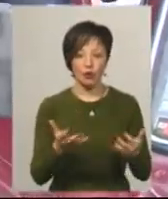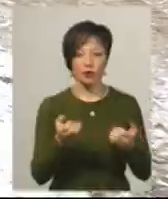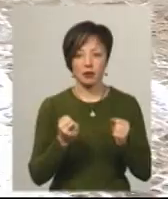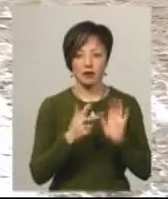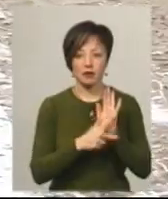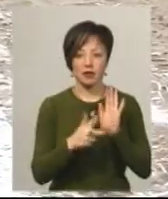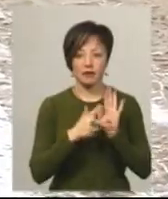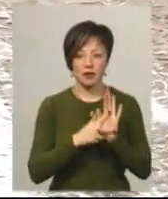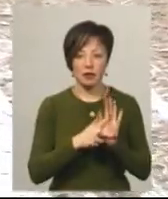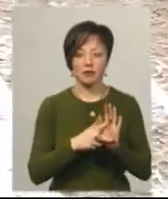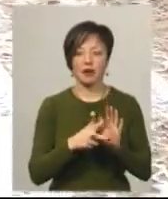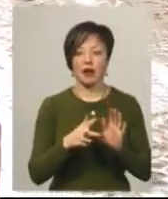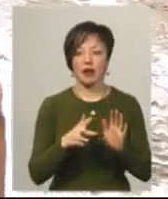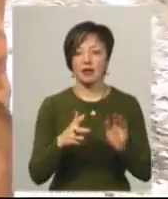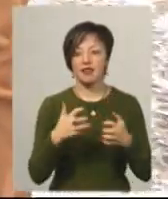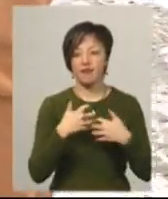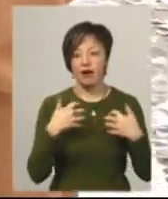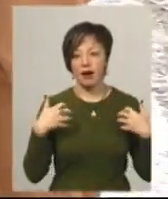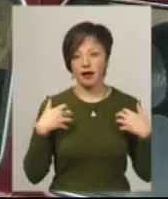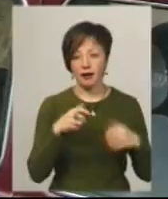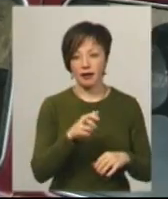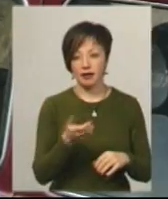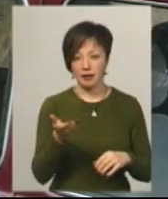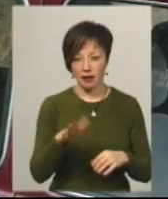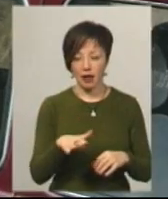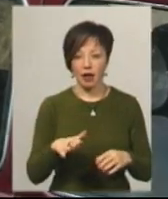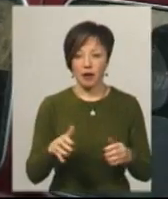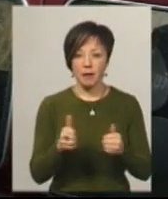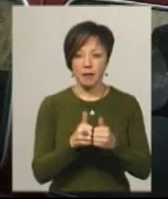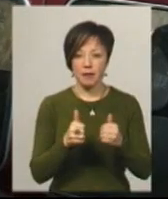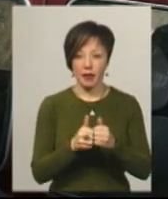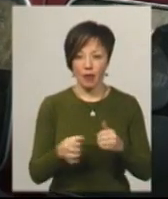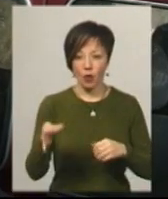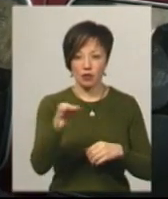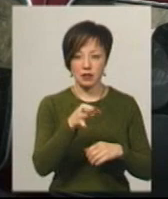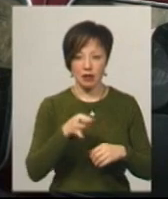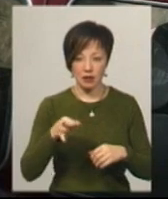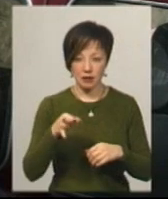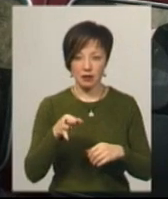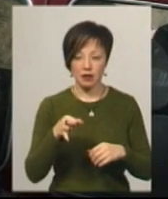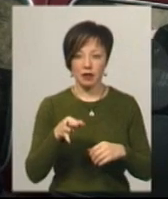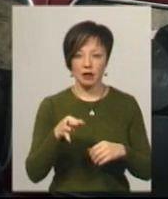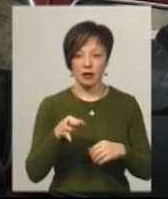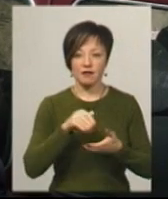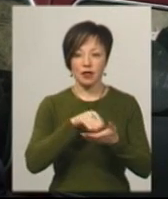отримали 88 тварин. Поряд з мікрорайоном Озерна на території Хмельницького району встановлено